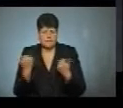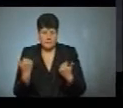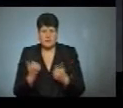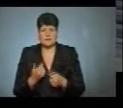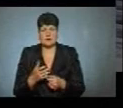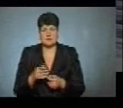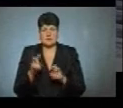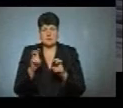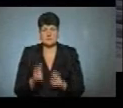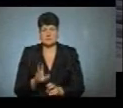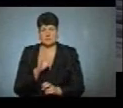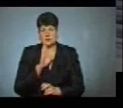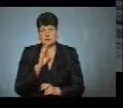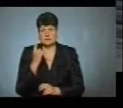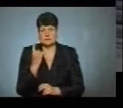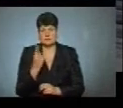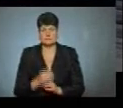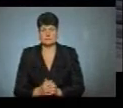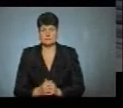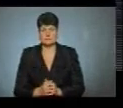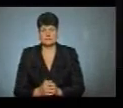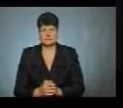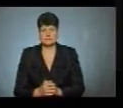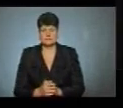очікує пенсіонерка Любов Шклярук.